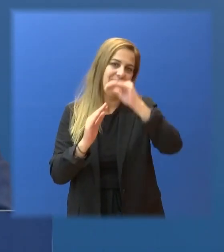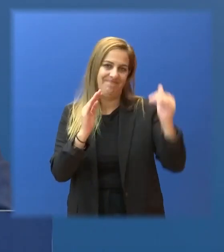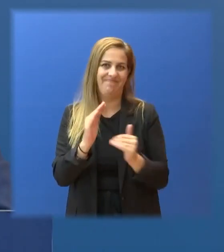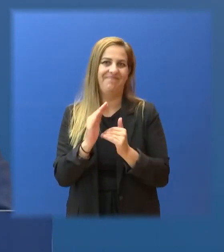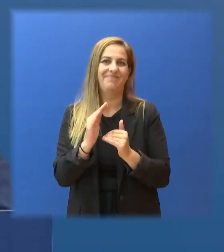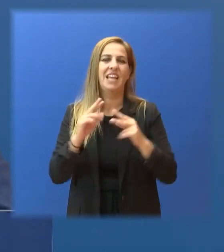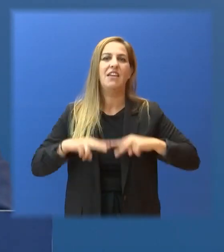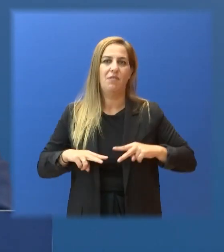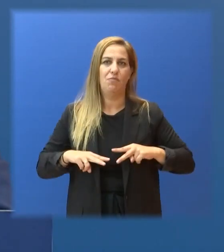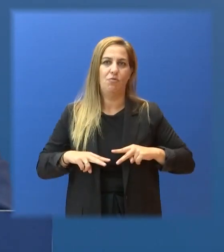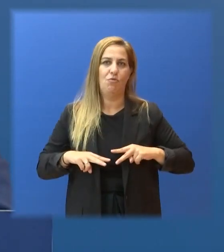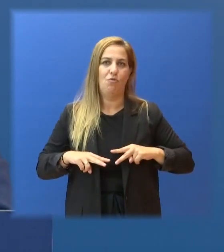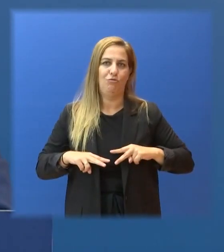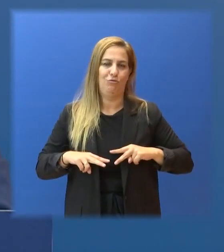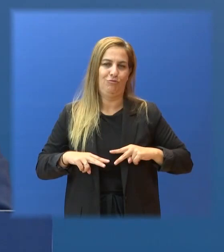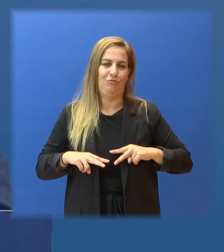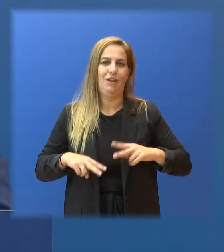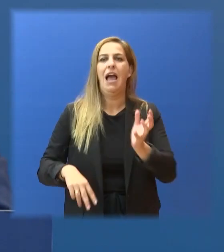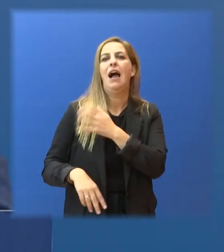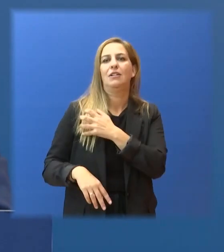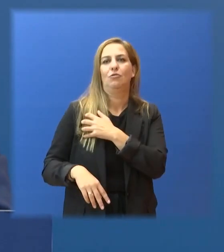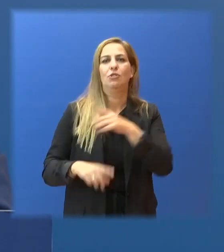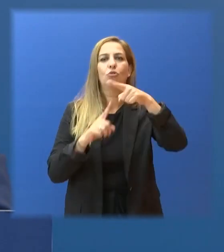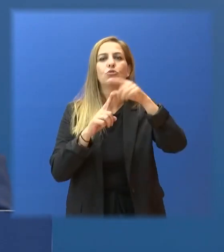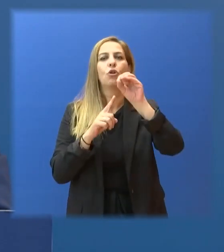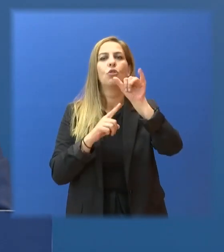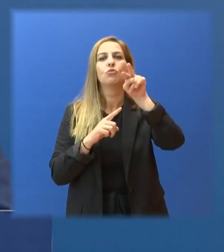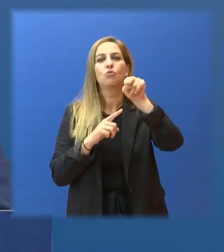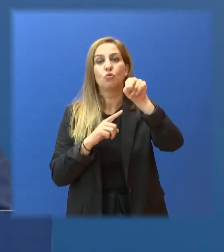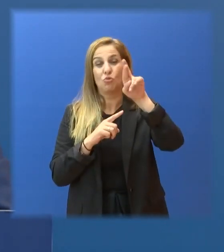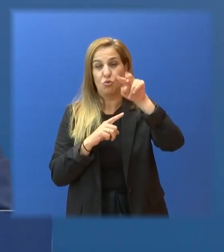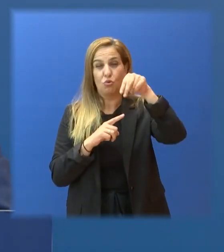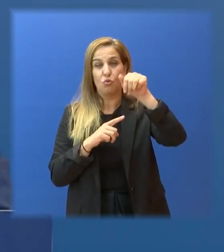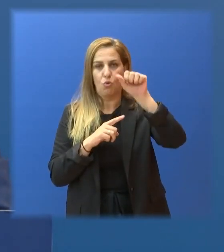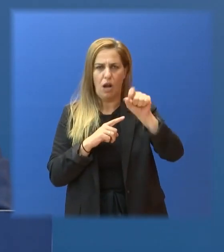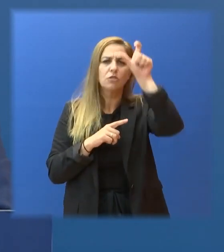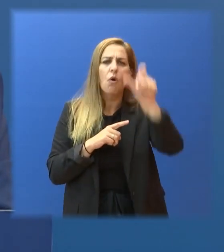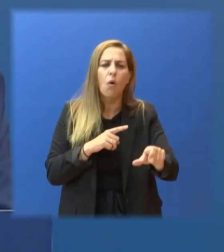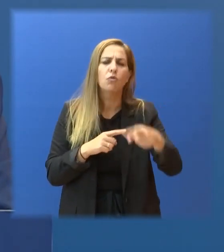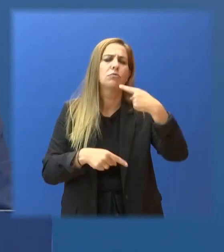πτέραρχο κύριο Τουρνά, ο οποίος έχει τεράστια εμπειρία επιχειρησιακή και διοικητική και ο ίδιος